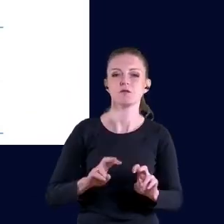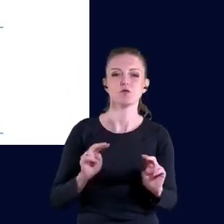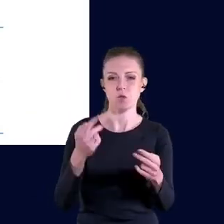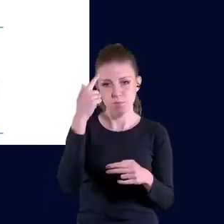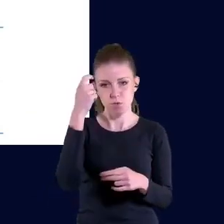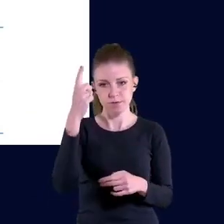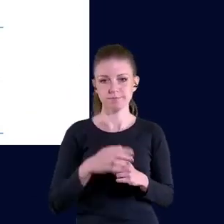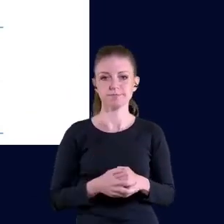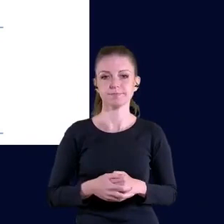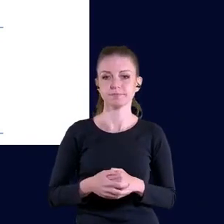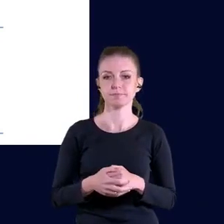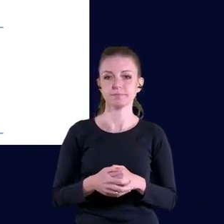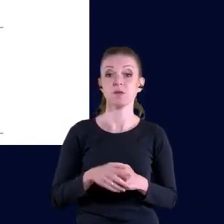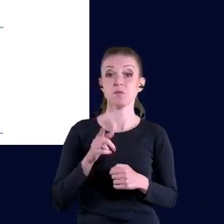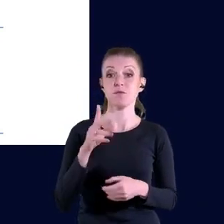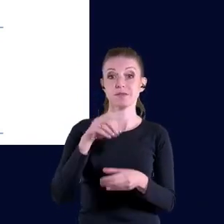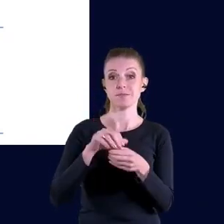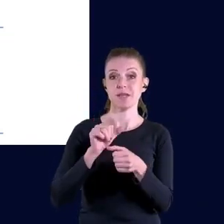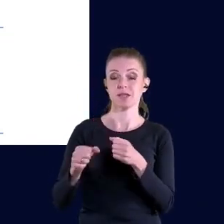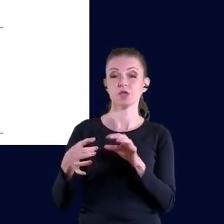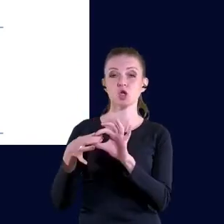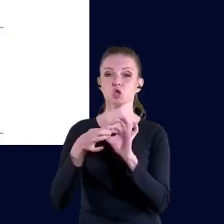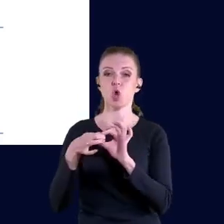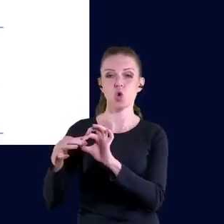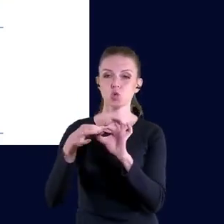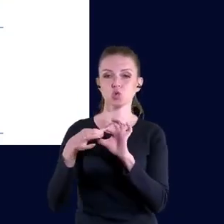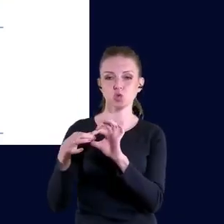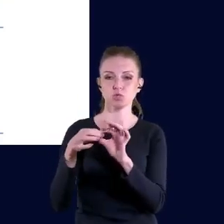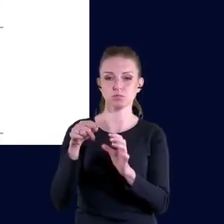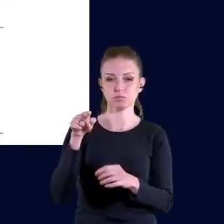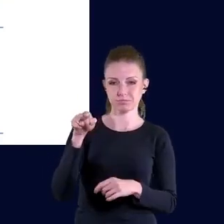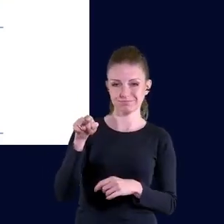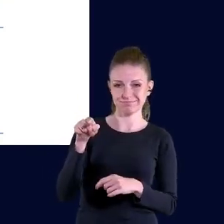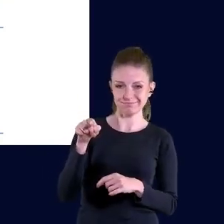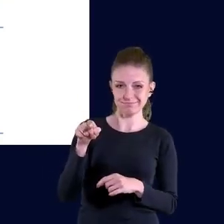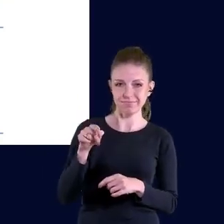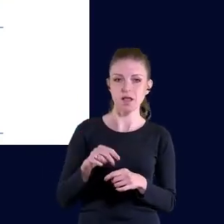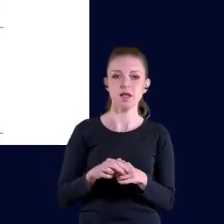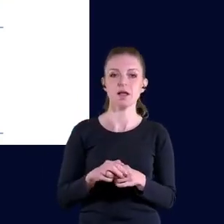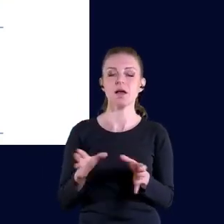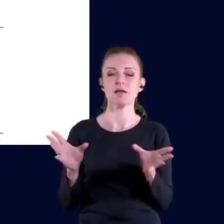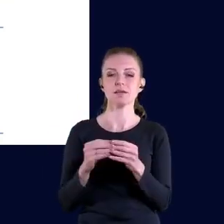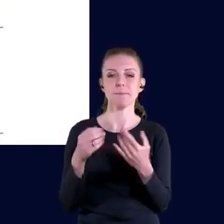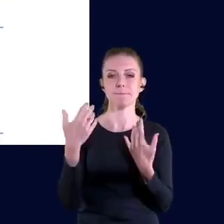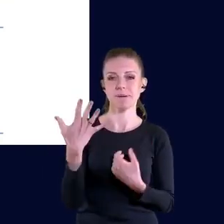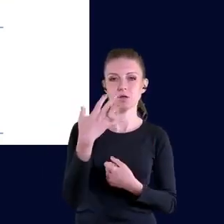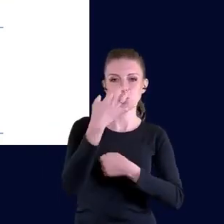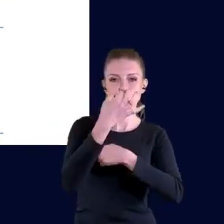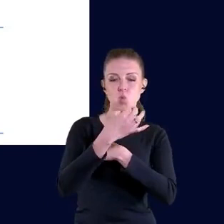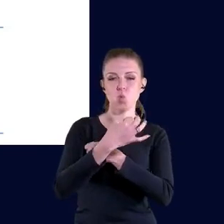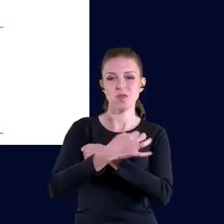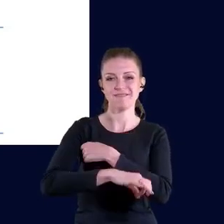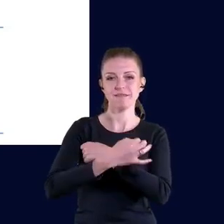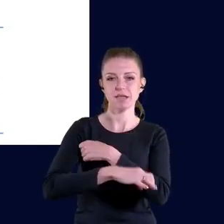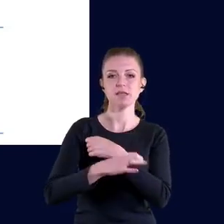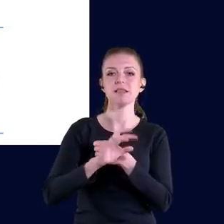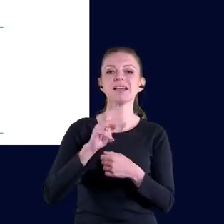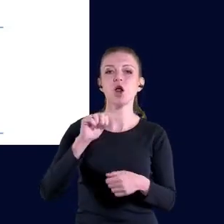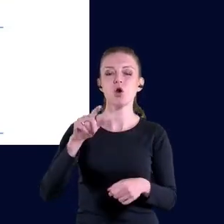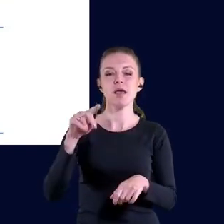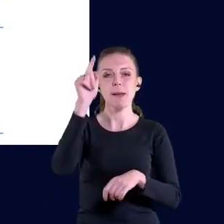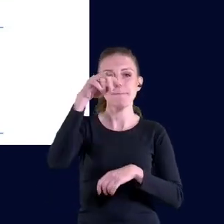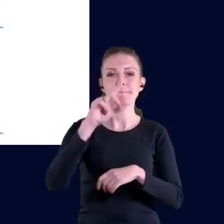sojuszu forplast z razem z pięcioma innymi uniwersytetami to jest Uniwersytetem Karola w Pradze